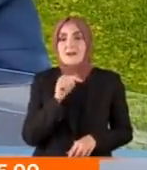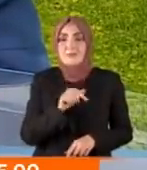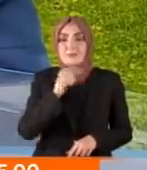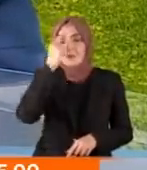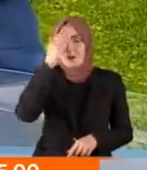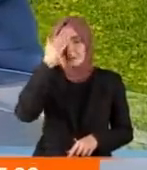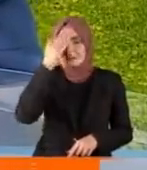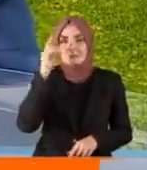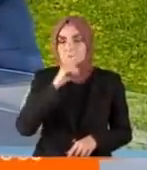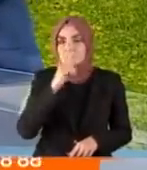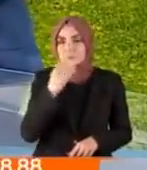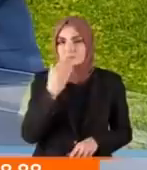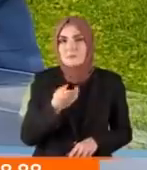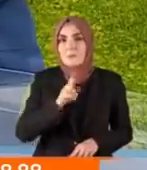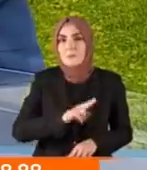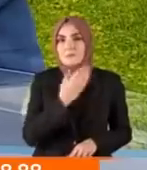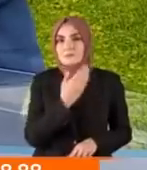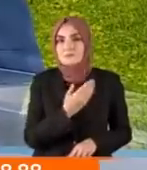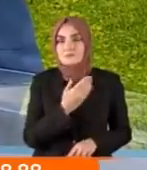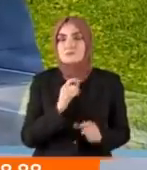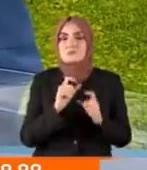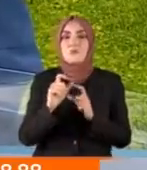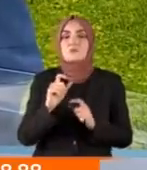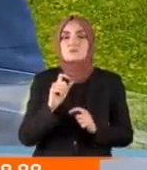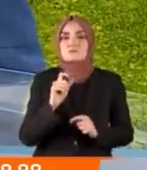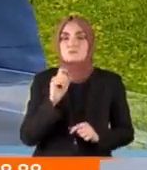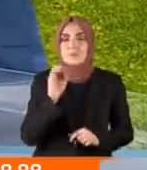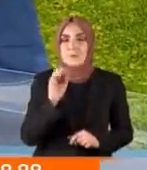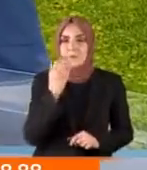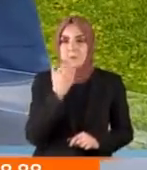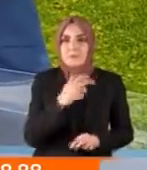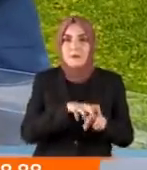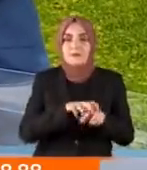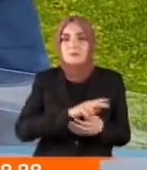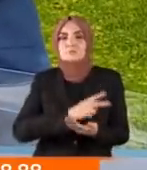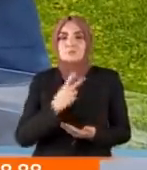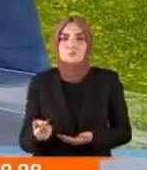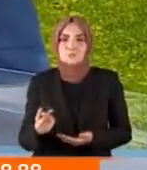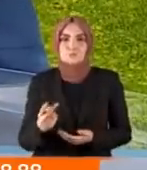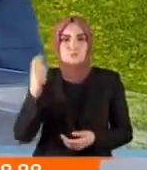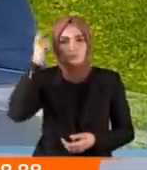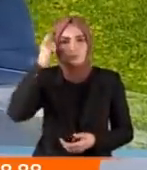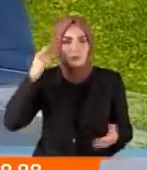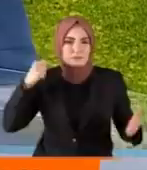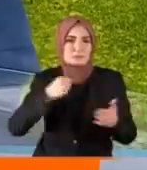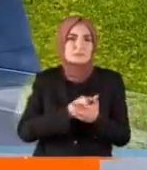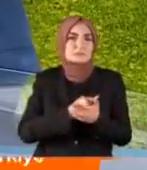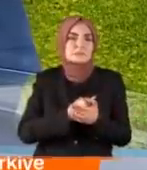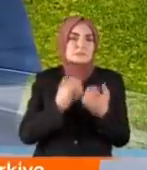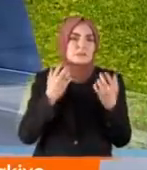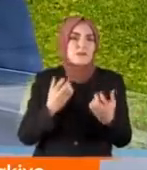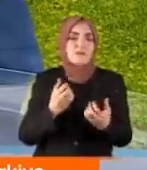genç öğretmeni ölüme götürdü. Songül öğretmen attan düştü ve başına çok sert bir darbe alıp ağır yaralandı. Ve